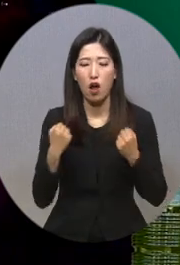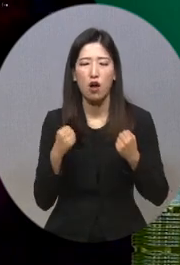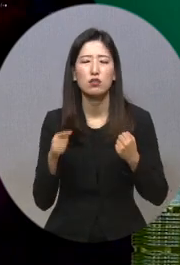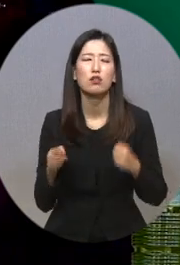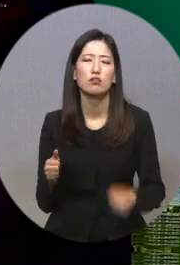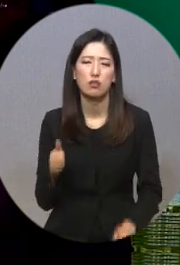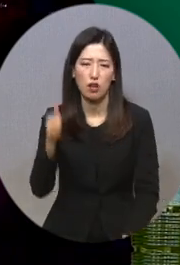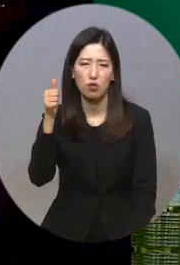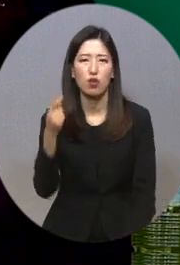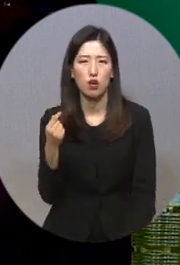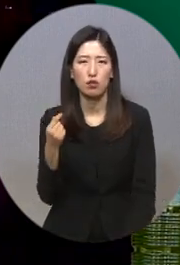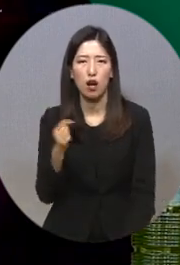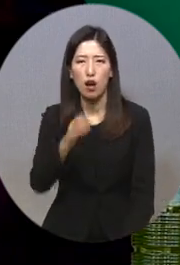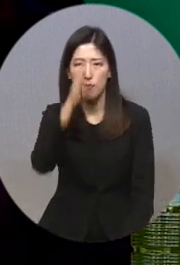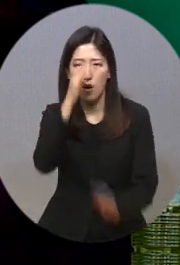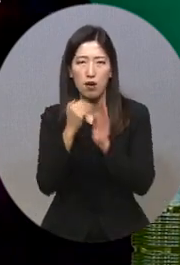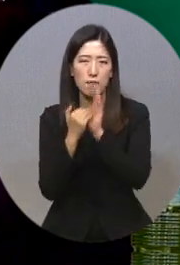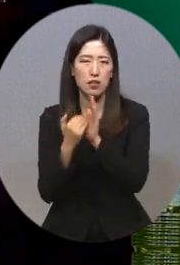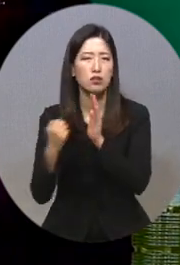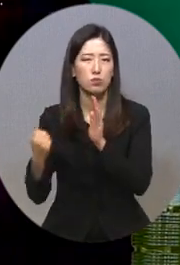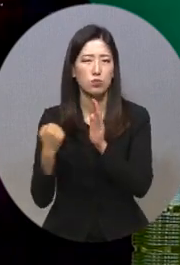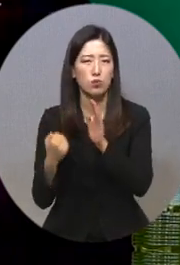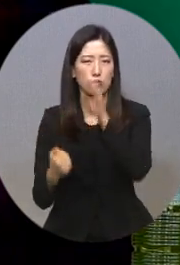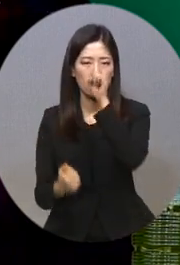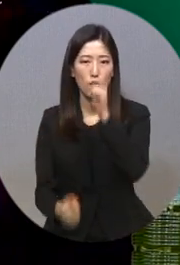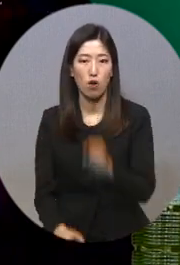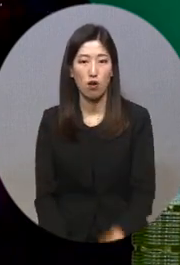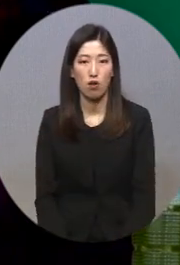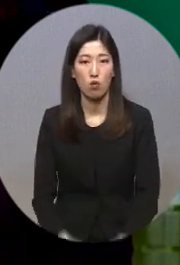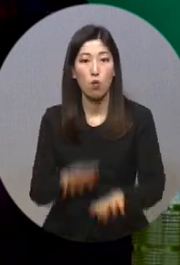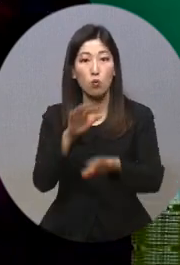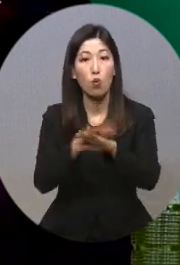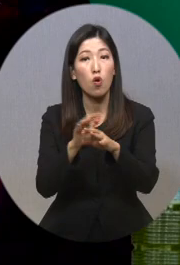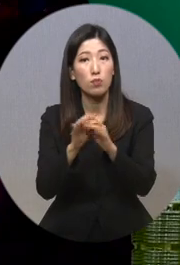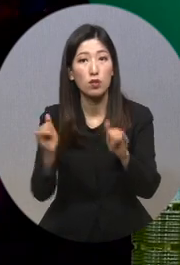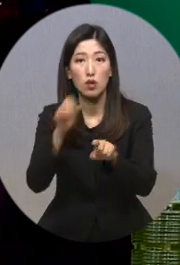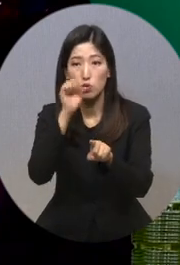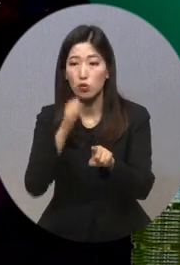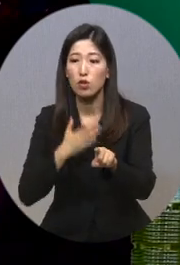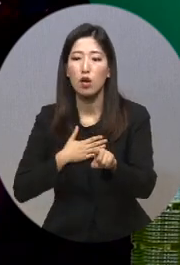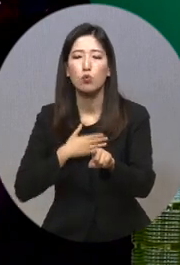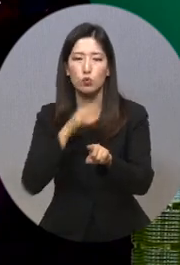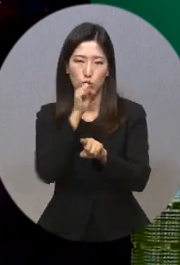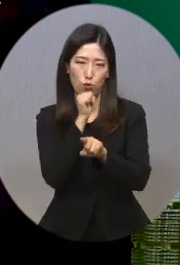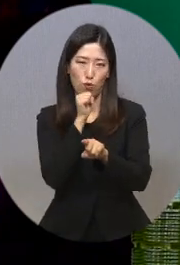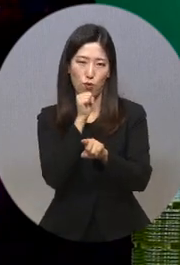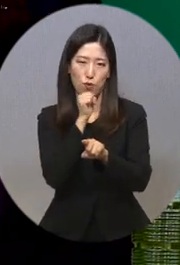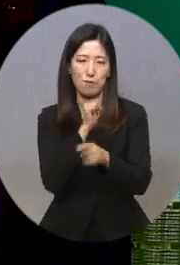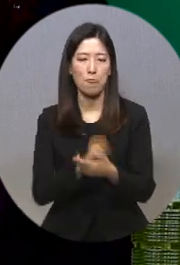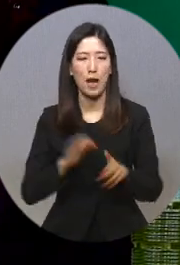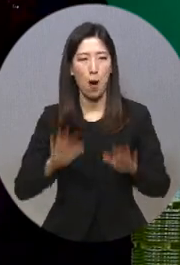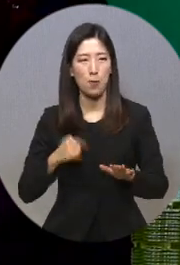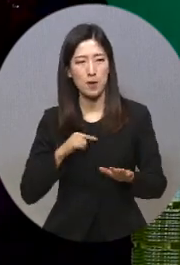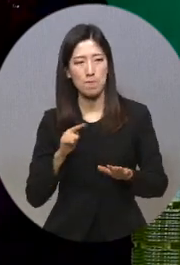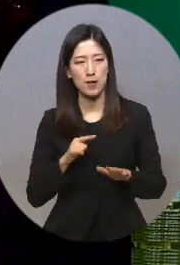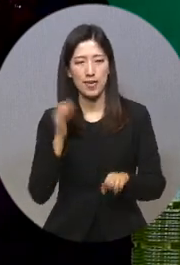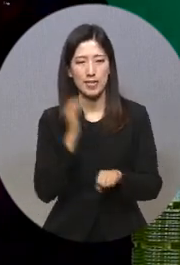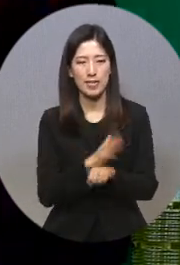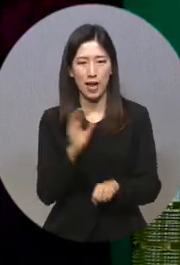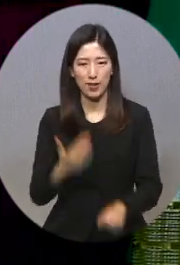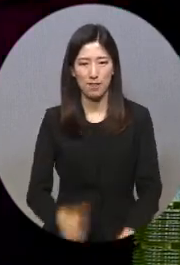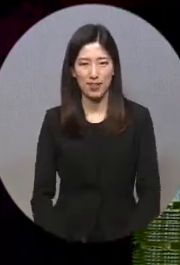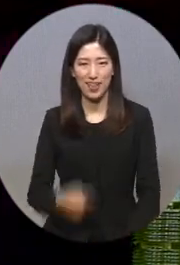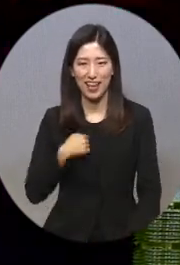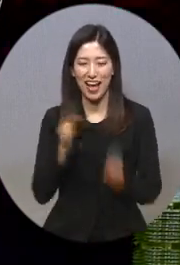게 면역력 증대도 좋고 좋지 않을까 생각을 합니다. 농민들한테도 좋고 맞아요, 맞아요. 오늘 챙겨갈 게 많네요. 남도장터